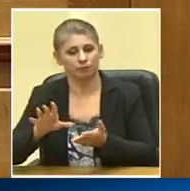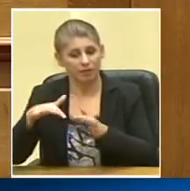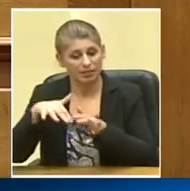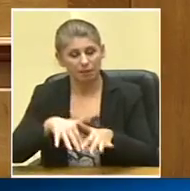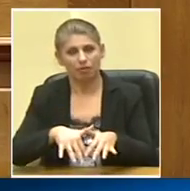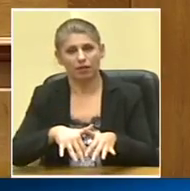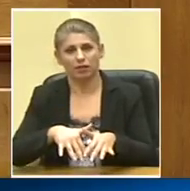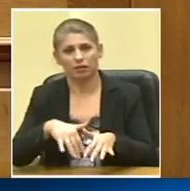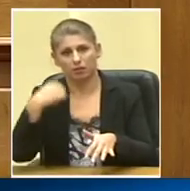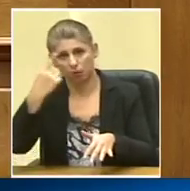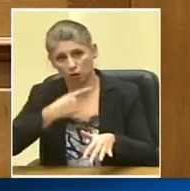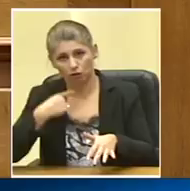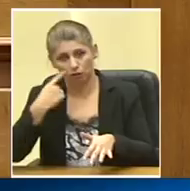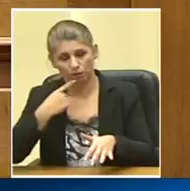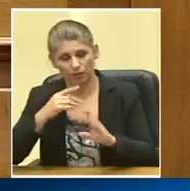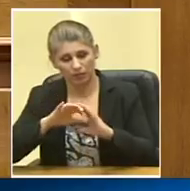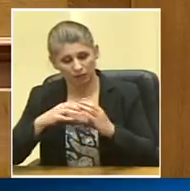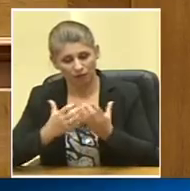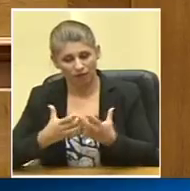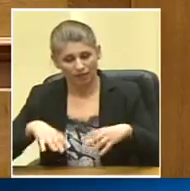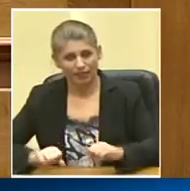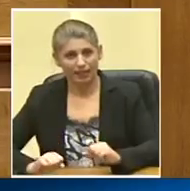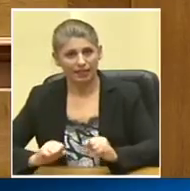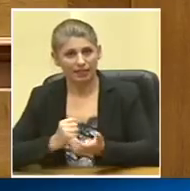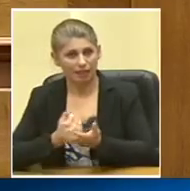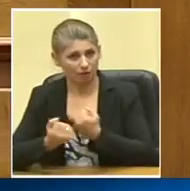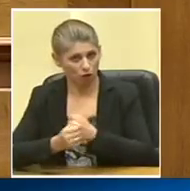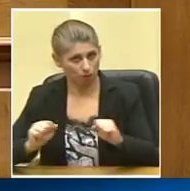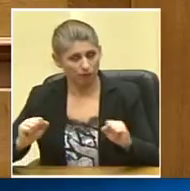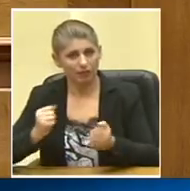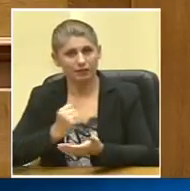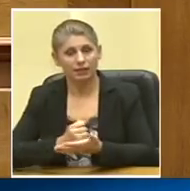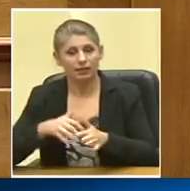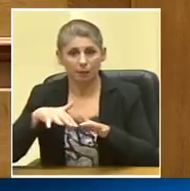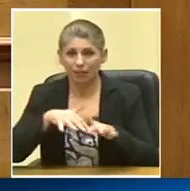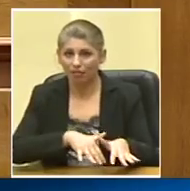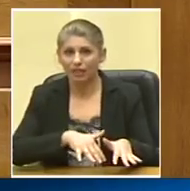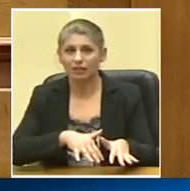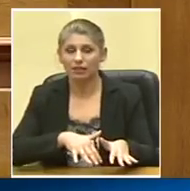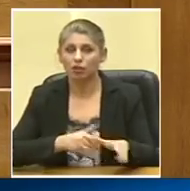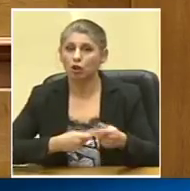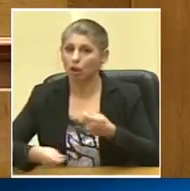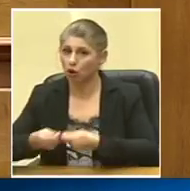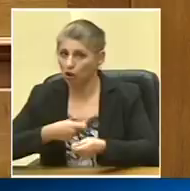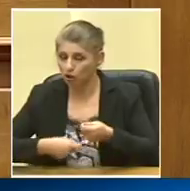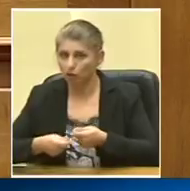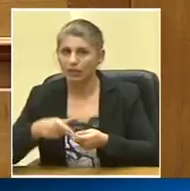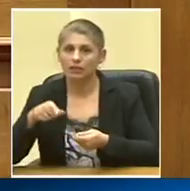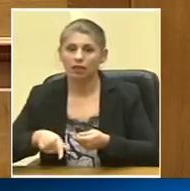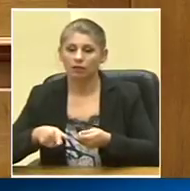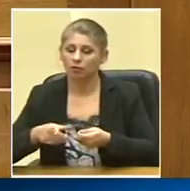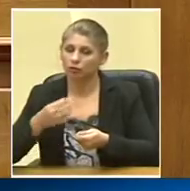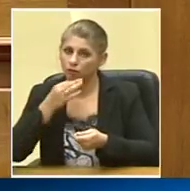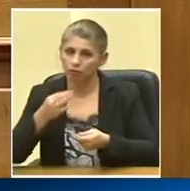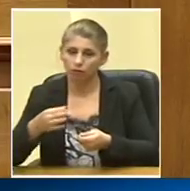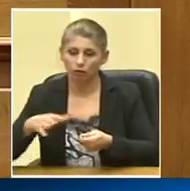επιθέσεις στην προσωπική τους σφαίρα κυριαρχίας και αυτονομίας, αλλά και τις επιθέσεις των αγορών σε αυτό που προσδιορίζει